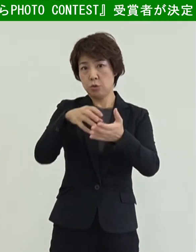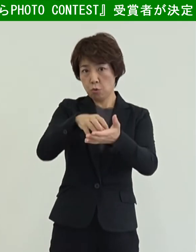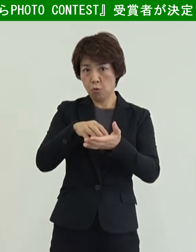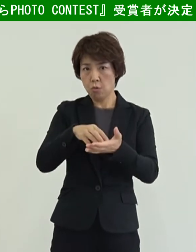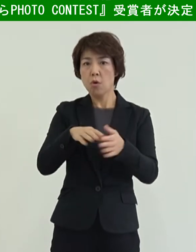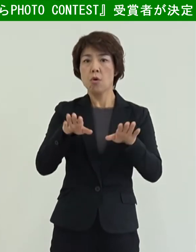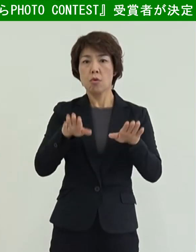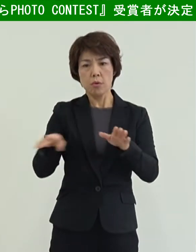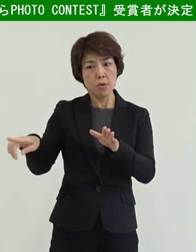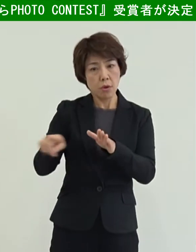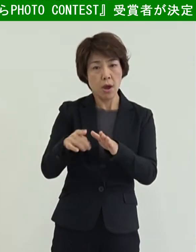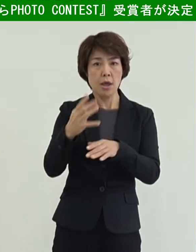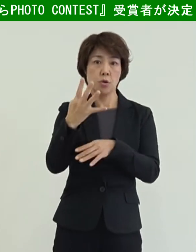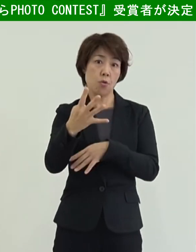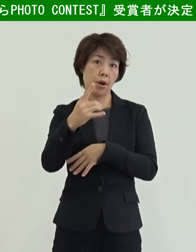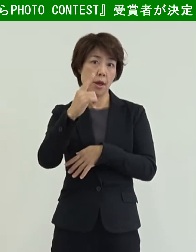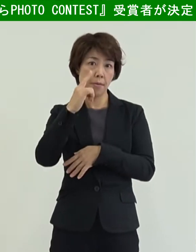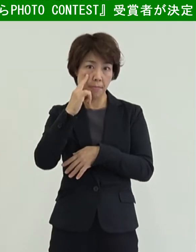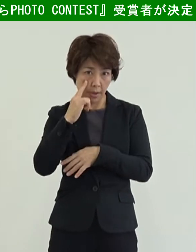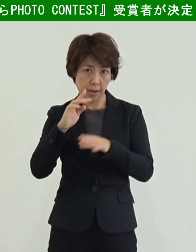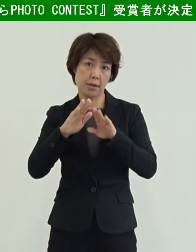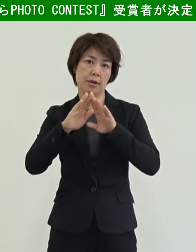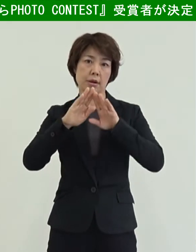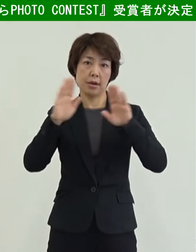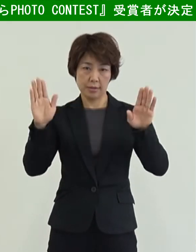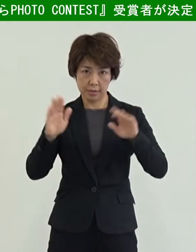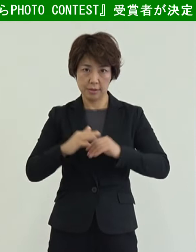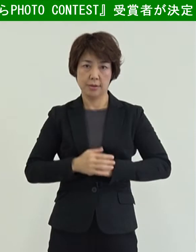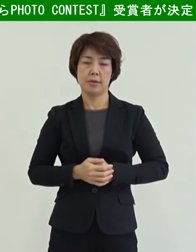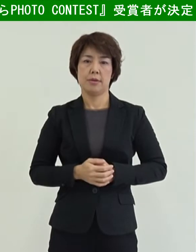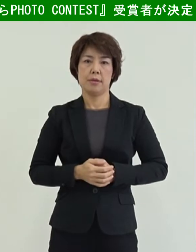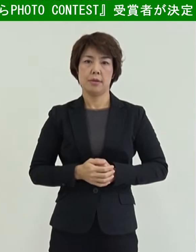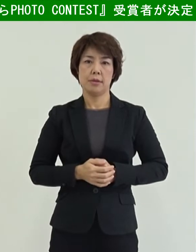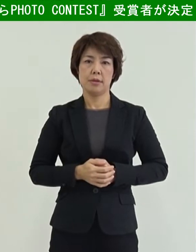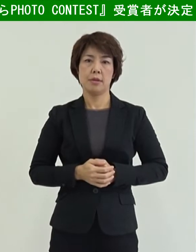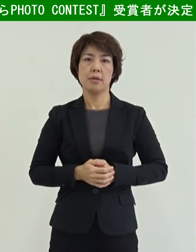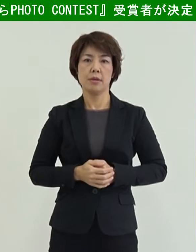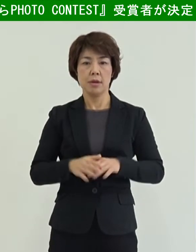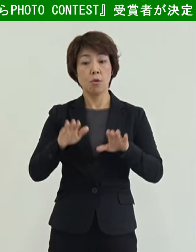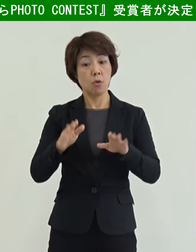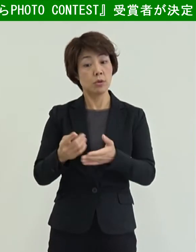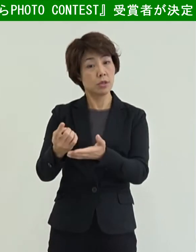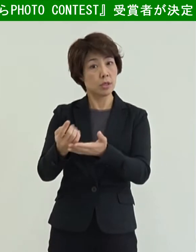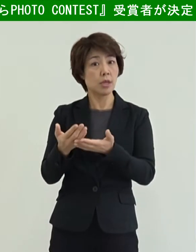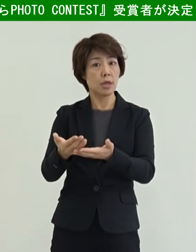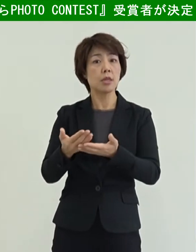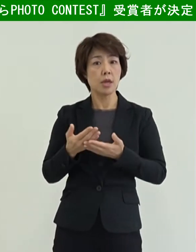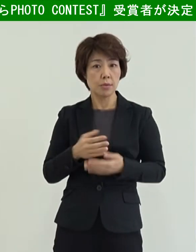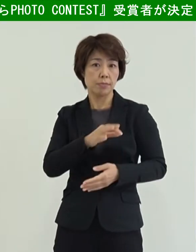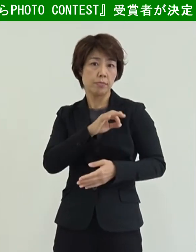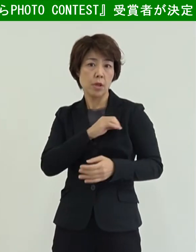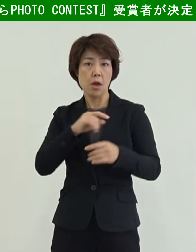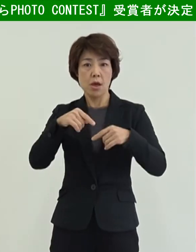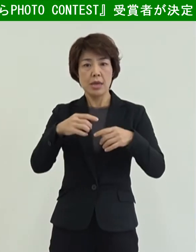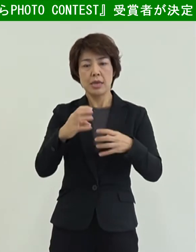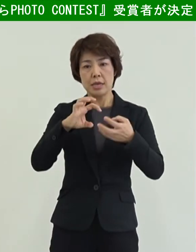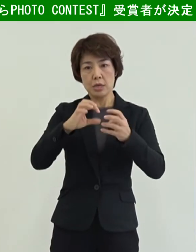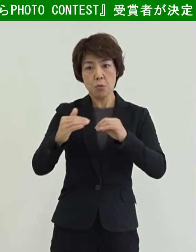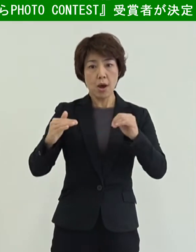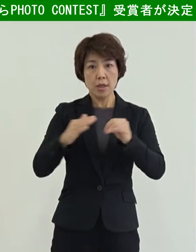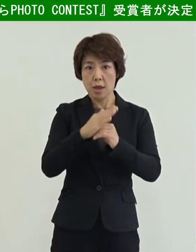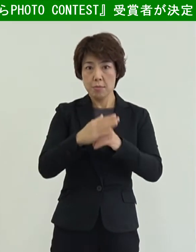第4回目の開催をさせていただきましたところ本日お越しいただいております岩波ゆきさんが